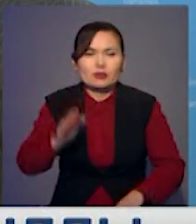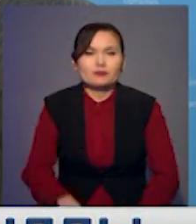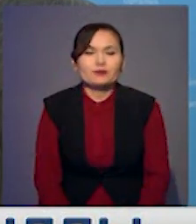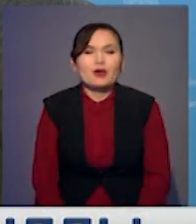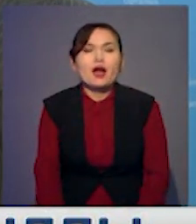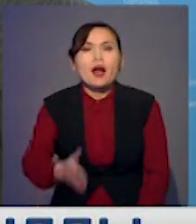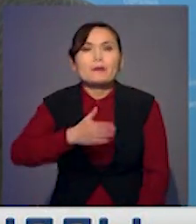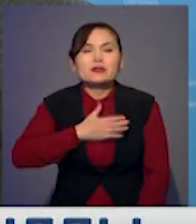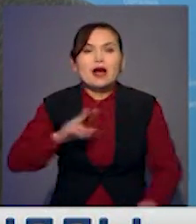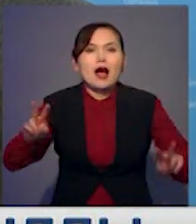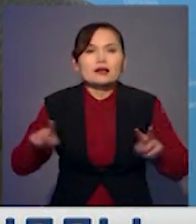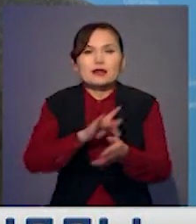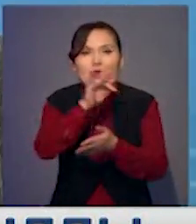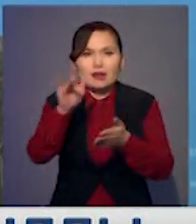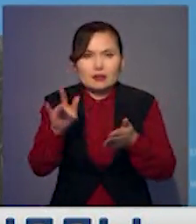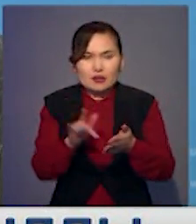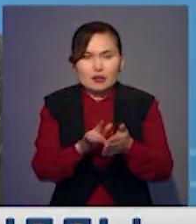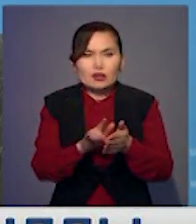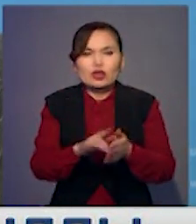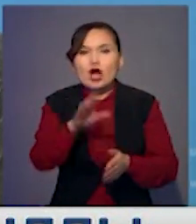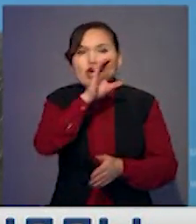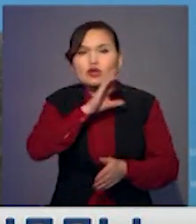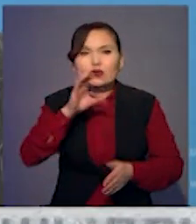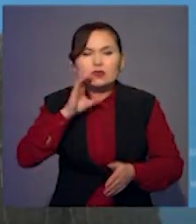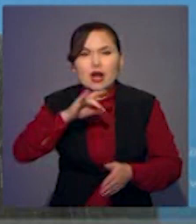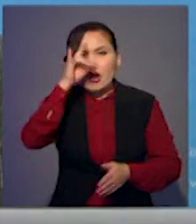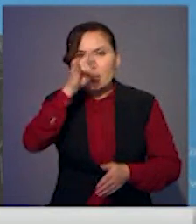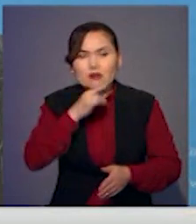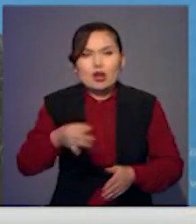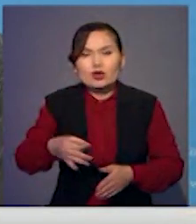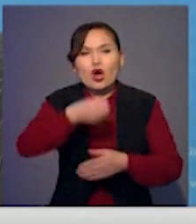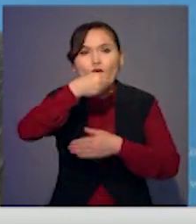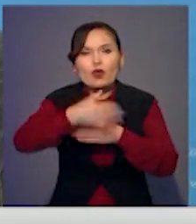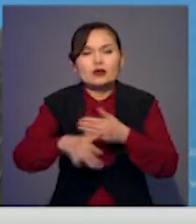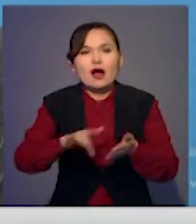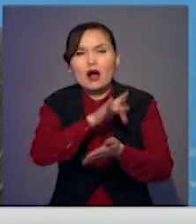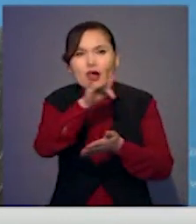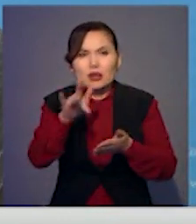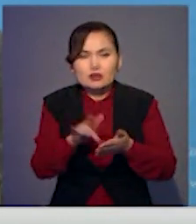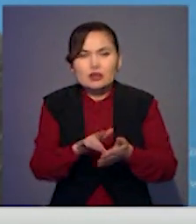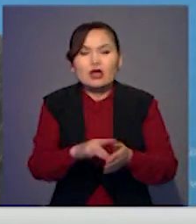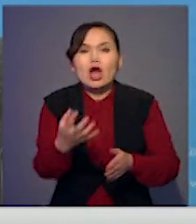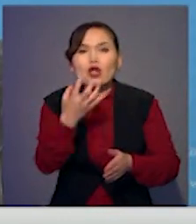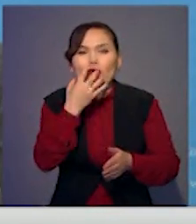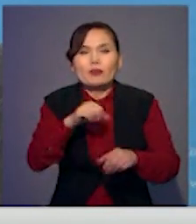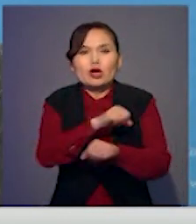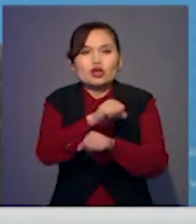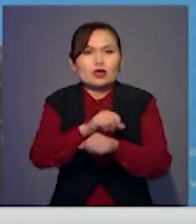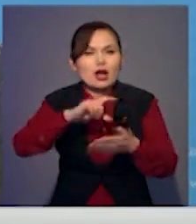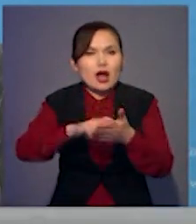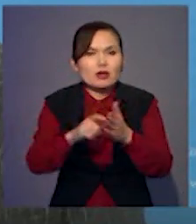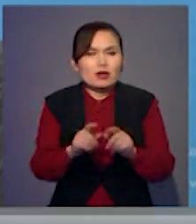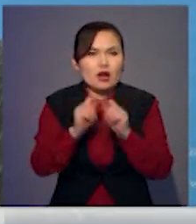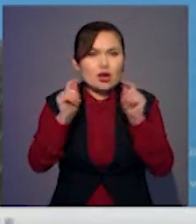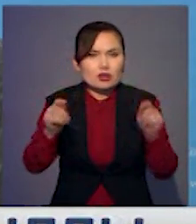Біздің елордамыз Астана қаласында және де солтүстік өңірлердегі орталық қалаларымызда орналасқан. Алдағы уақытта да осы аялдамаларды